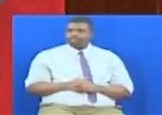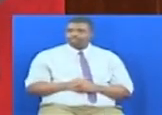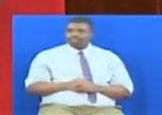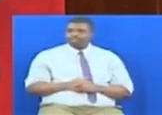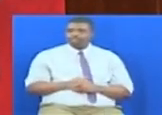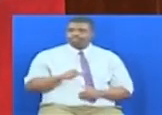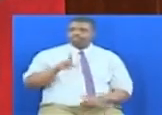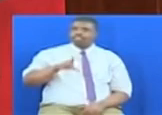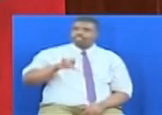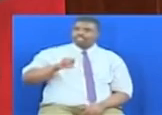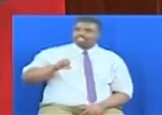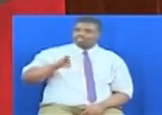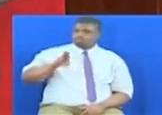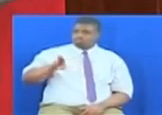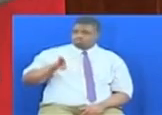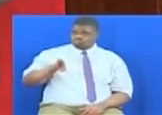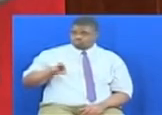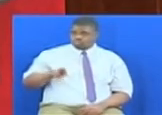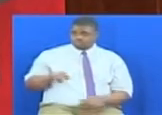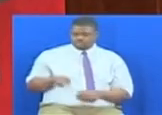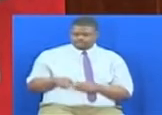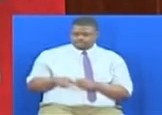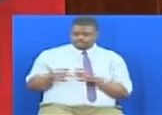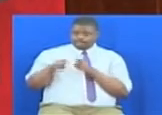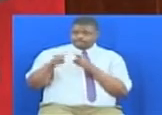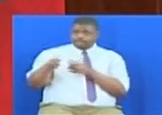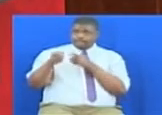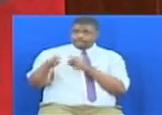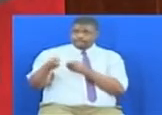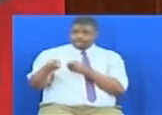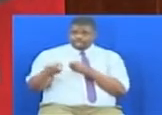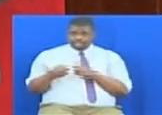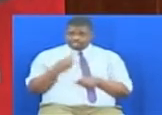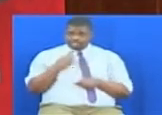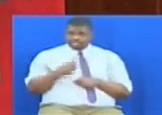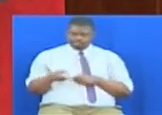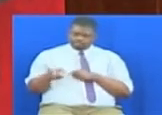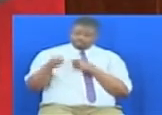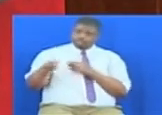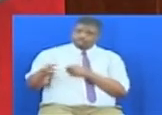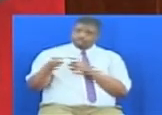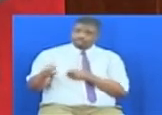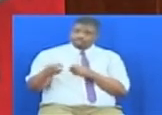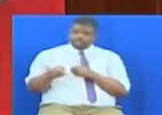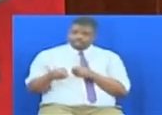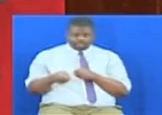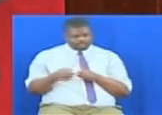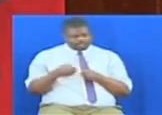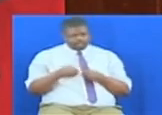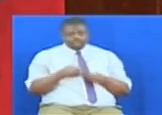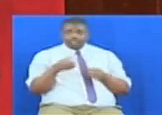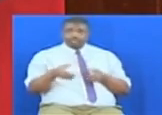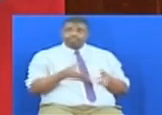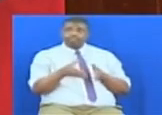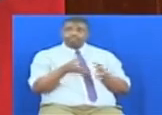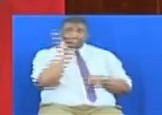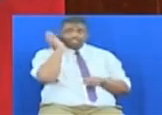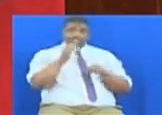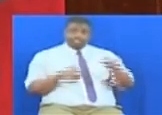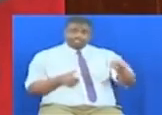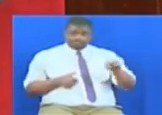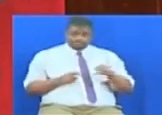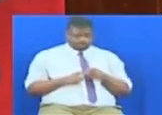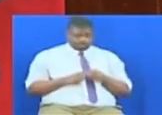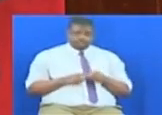Lisu ameshambuliwa hapo. Wakasema ameshambuliwa na system. Leo